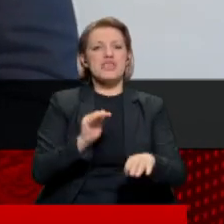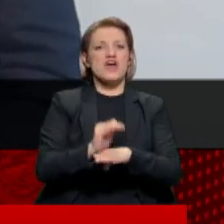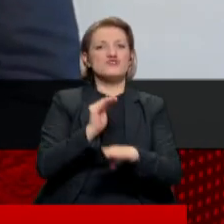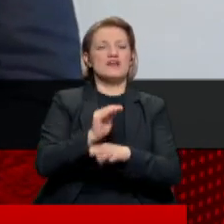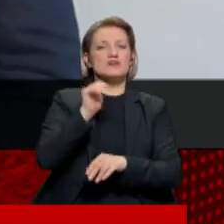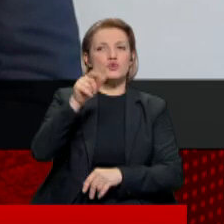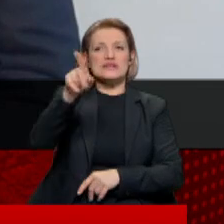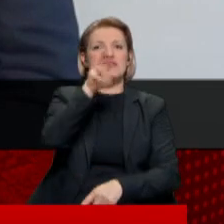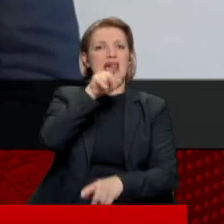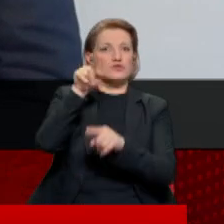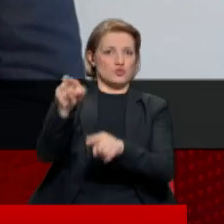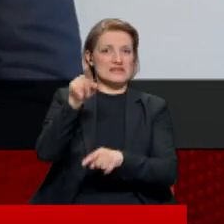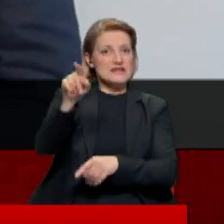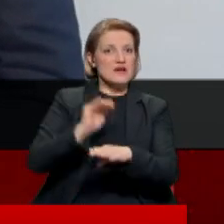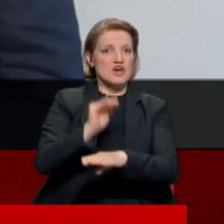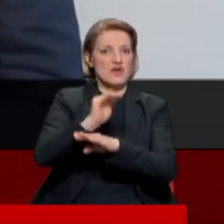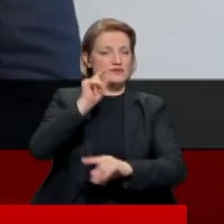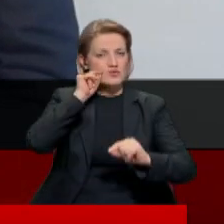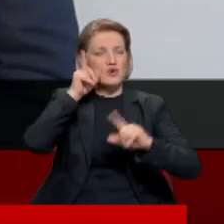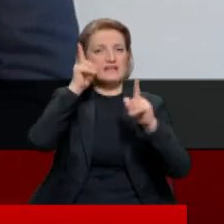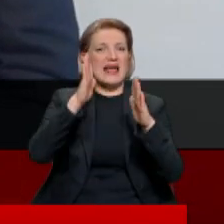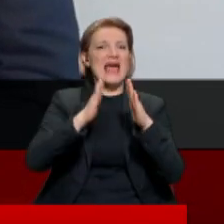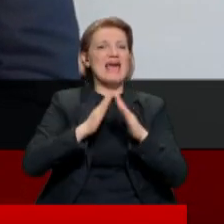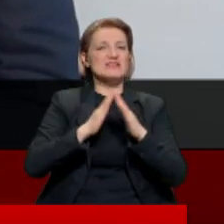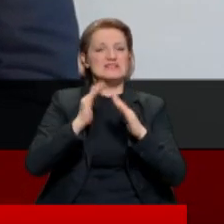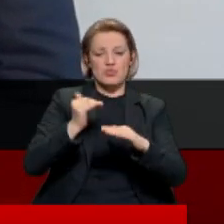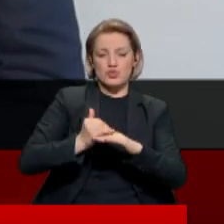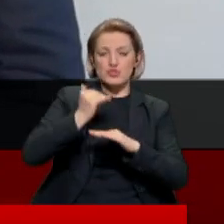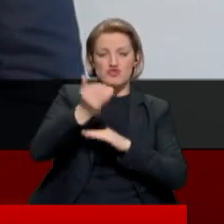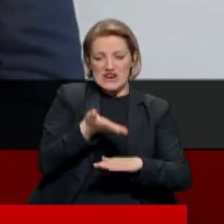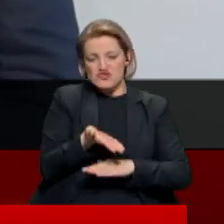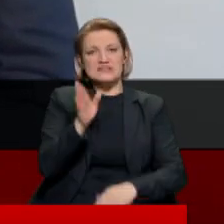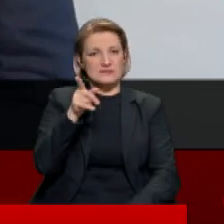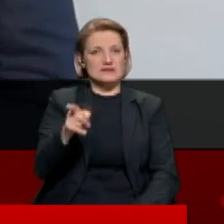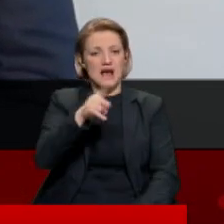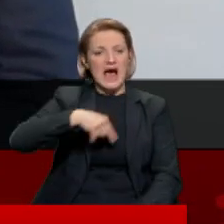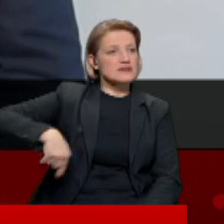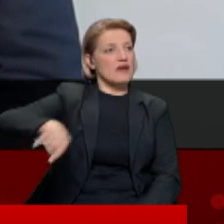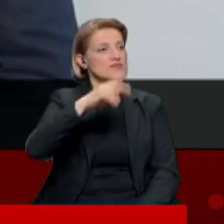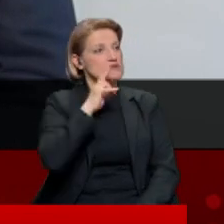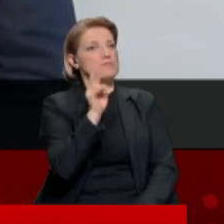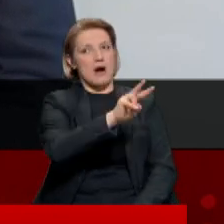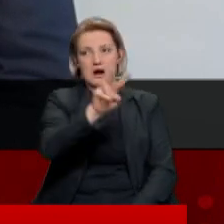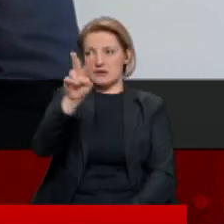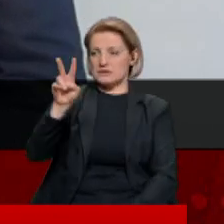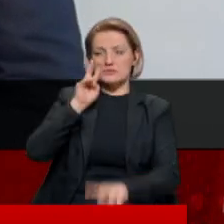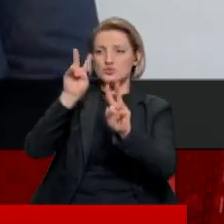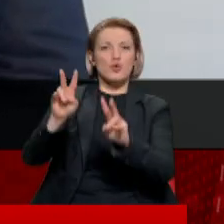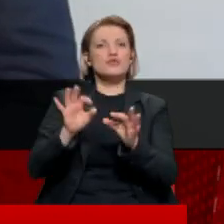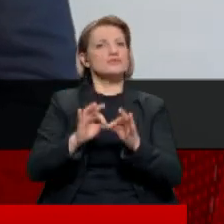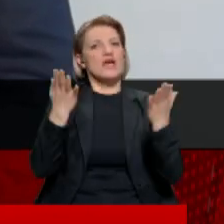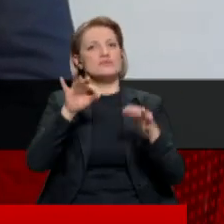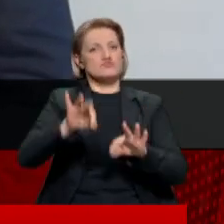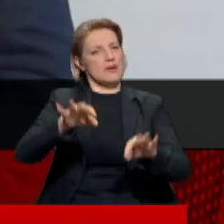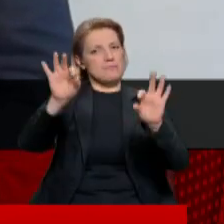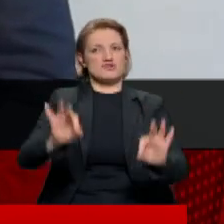İskenderun'daydınız. Siz yaşadınız, uyandınız, evinizden dışarı çıkabildiniz, etrafınıza baktınız, gördünüz neydi?